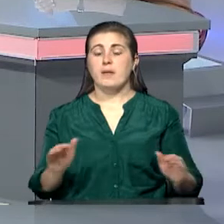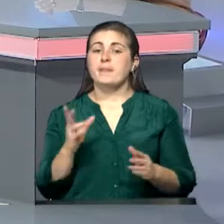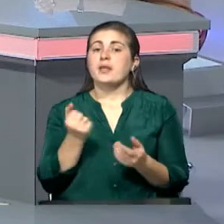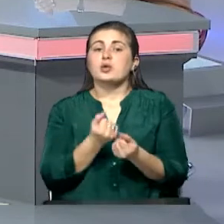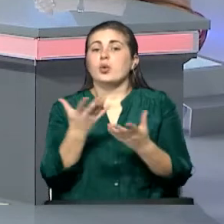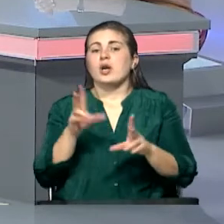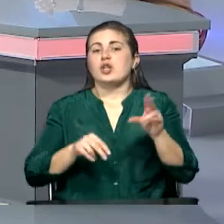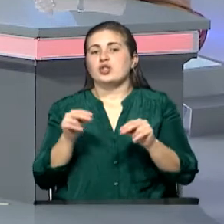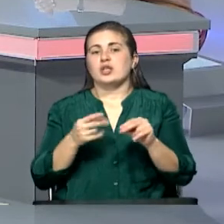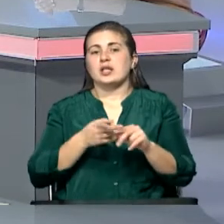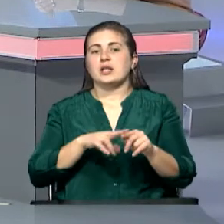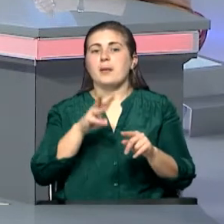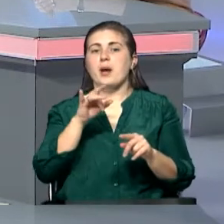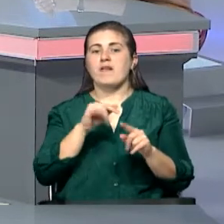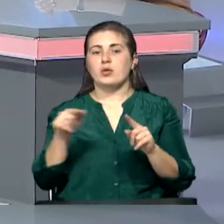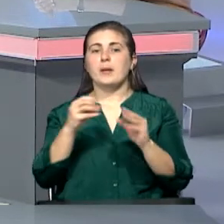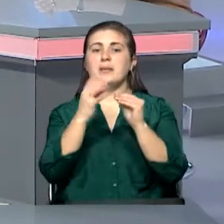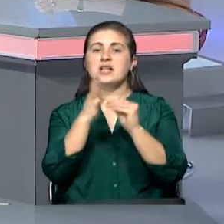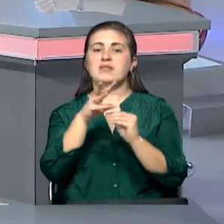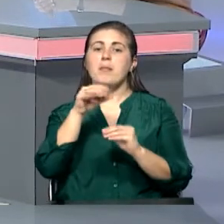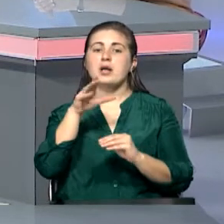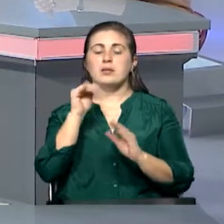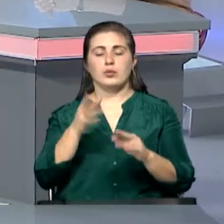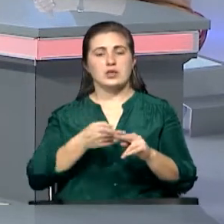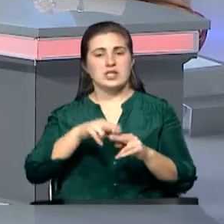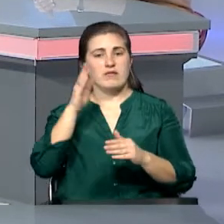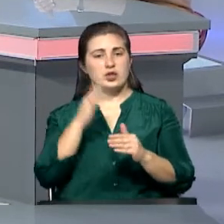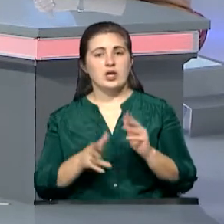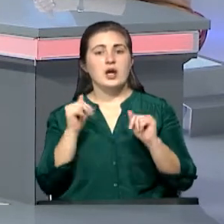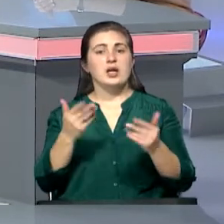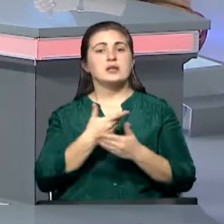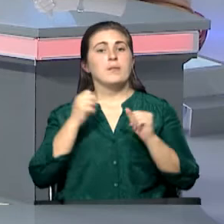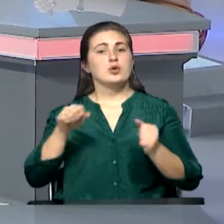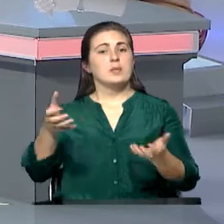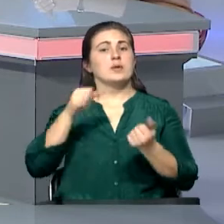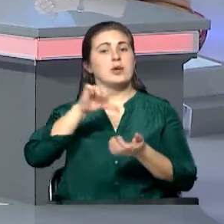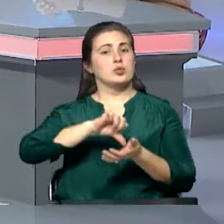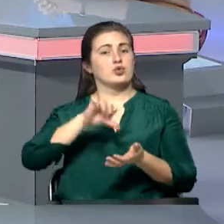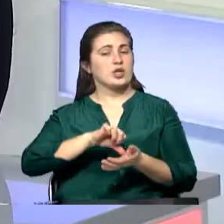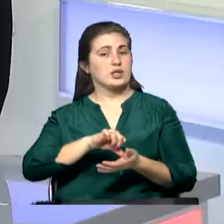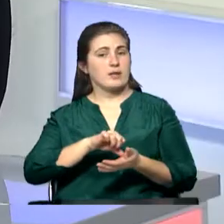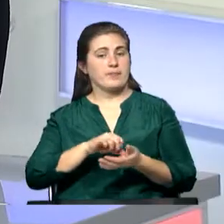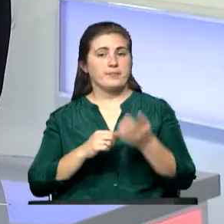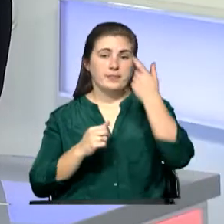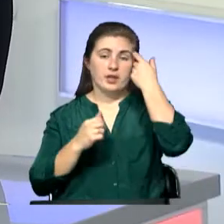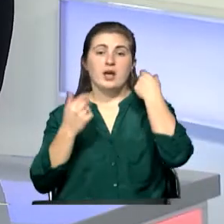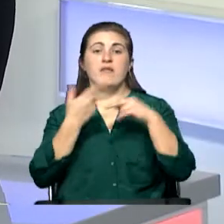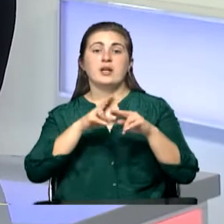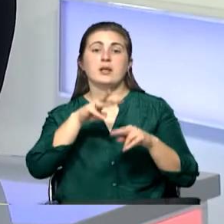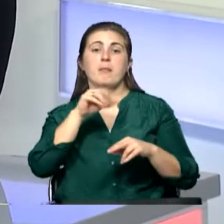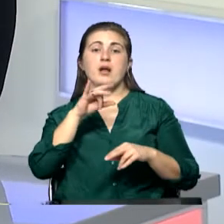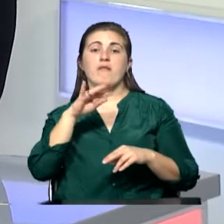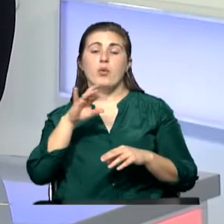этот марафон? Месяц, 15 марта он завершится. А как в нем можно принять участие? В этом марафоне